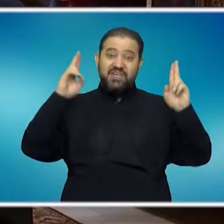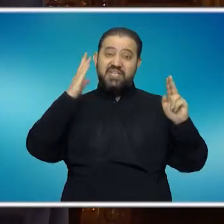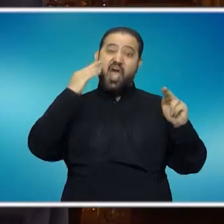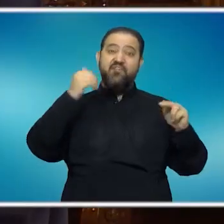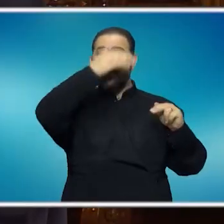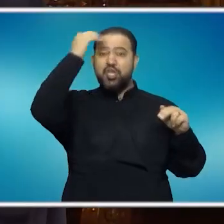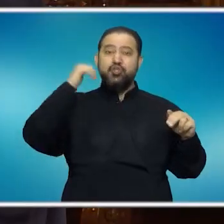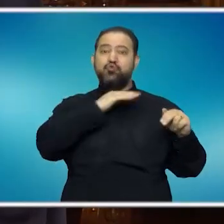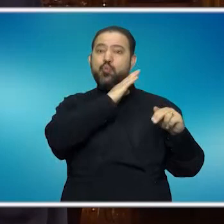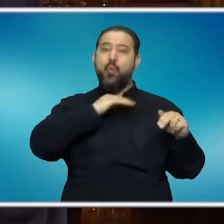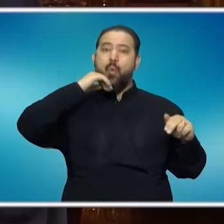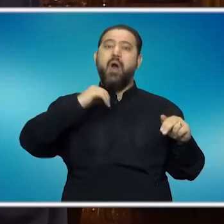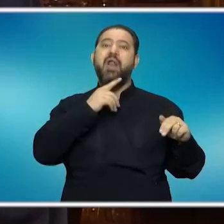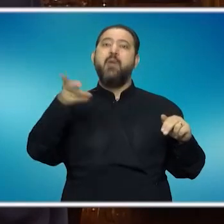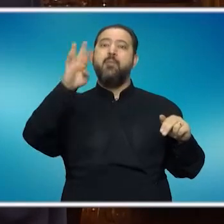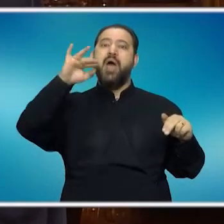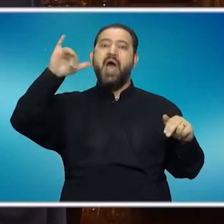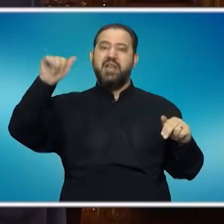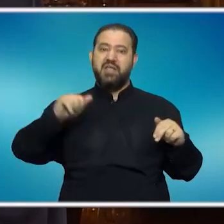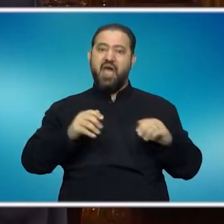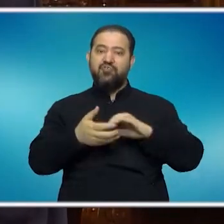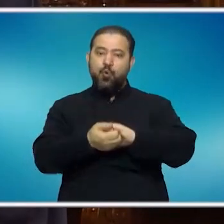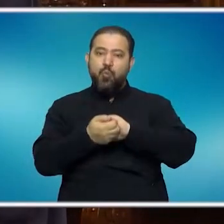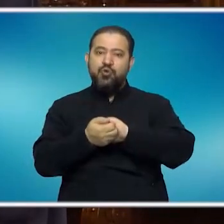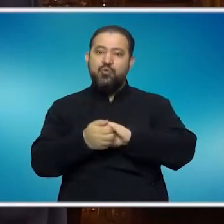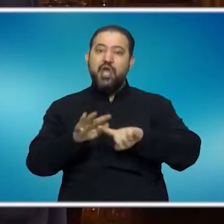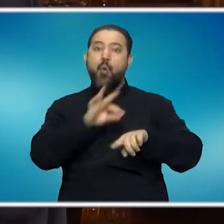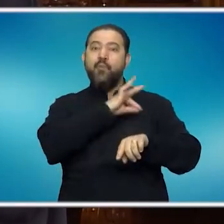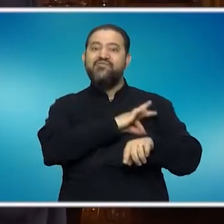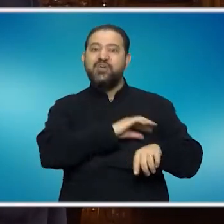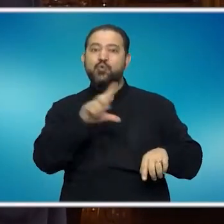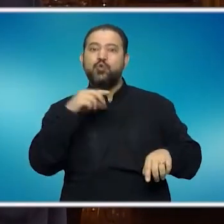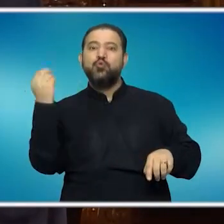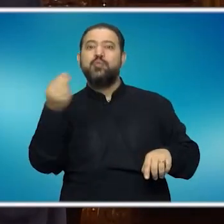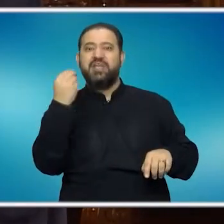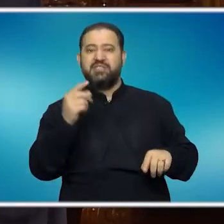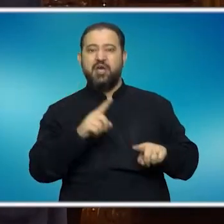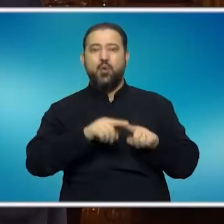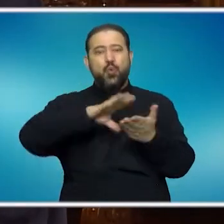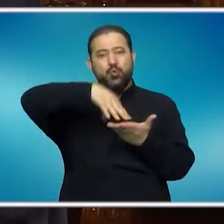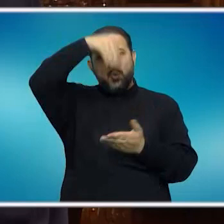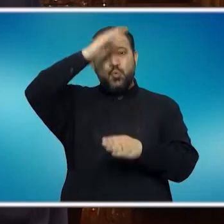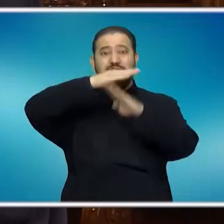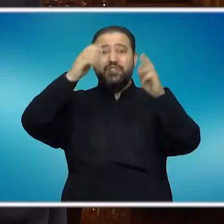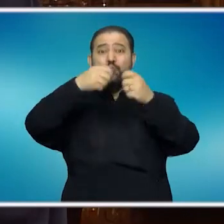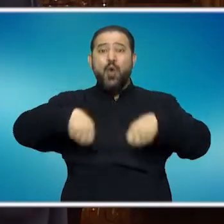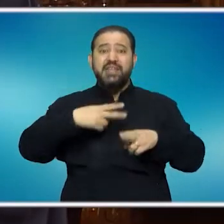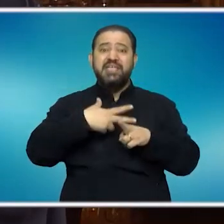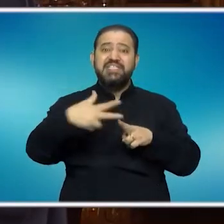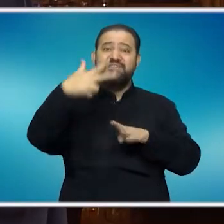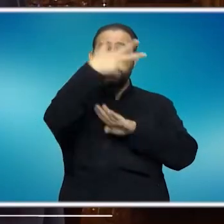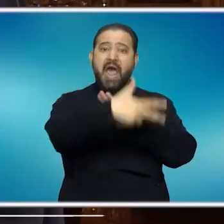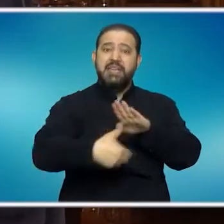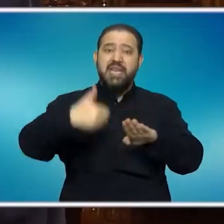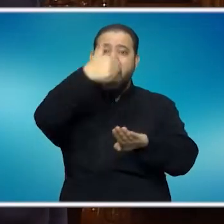într-o comuniune nu numai cu Fiul Său, nu numai cu Duhul Sfânt care s-a coborât asupra ei și a sfințit viața Dumnezeindu-o, ci cu întreaga Sfântă